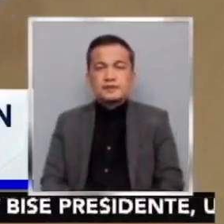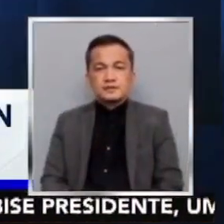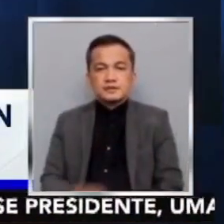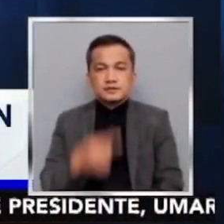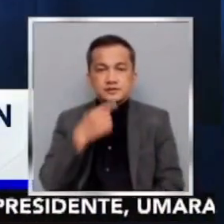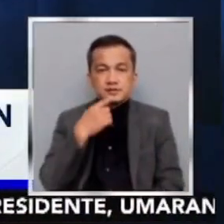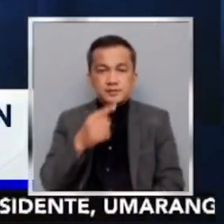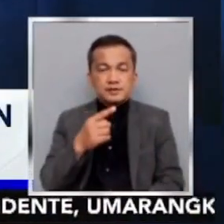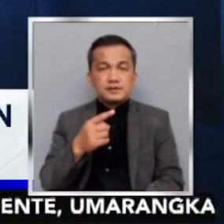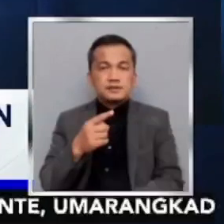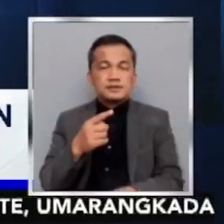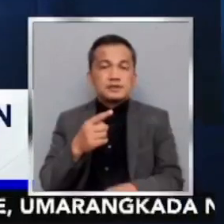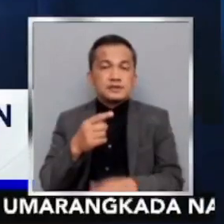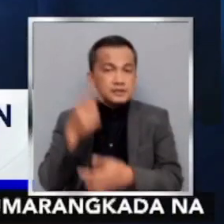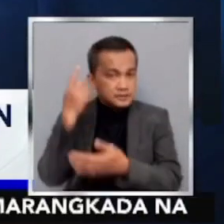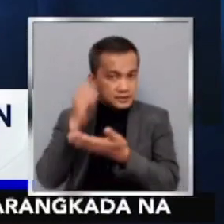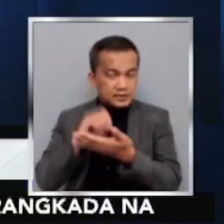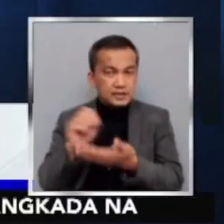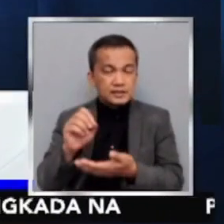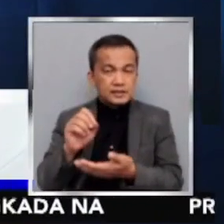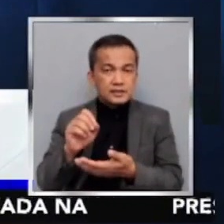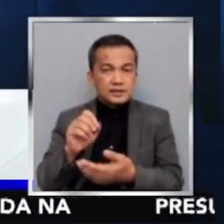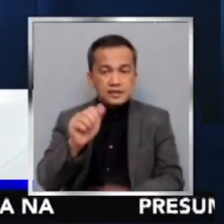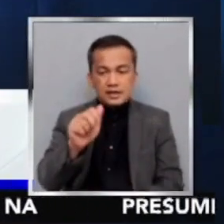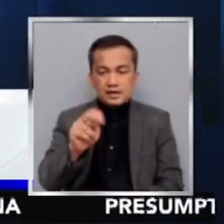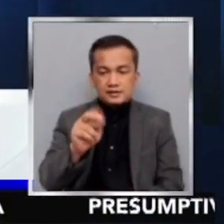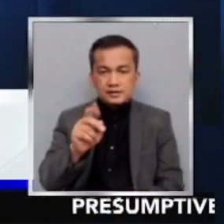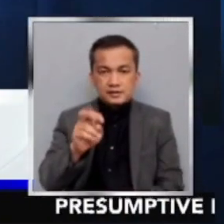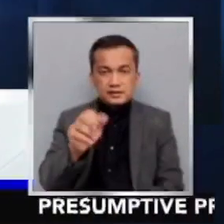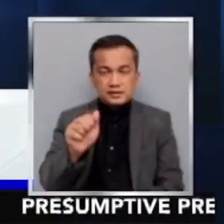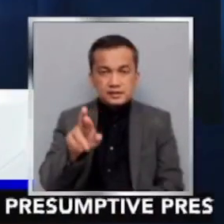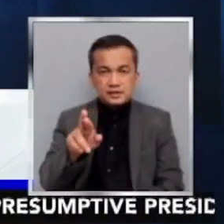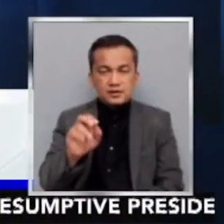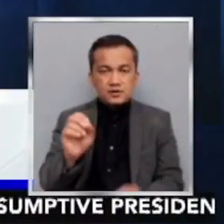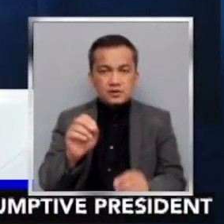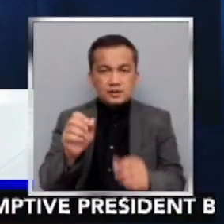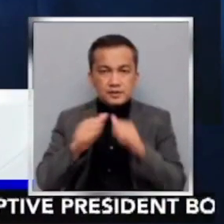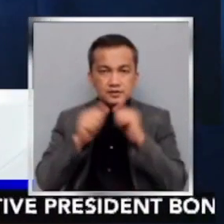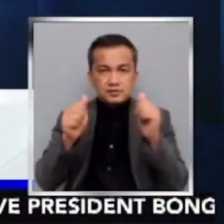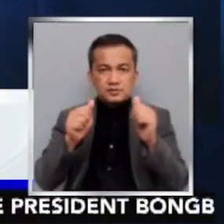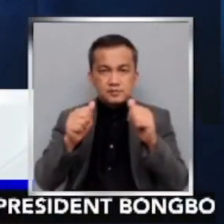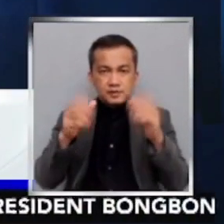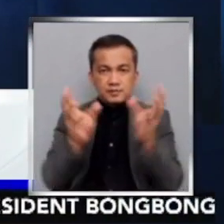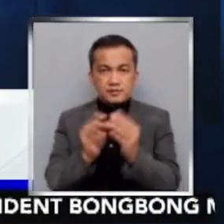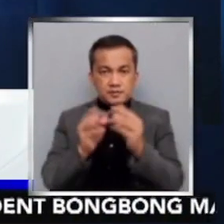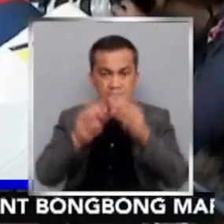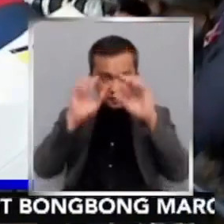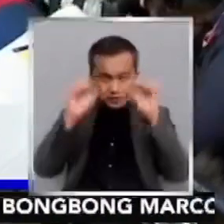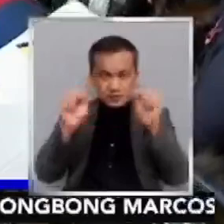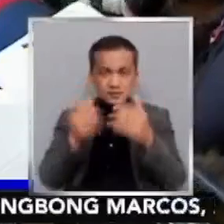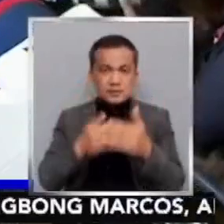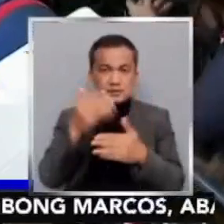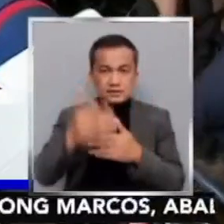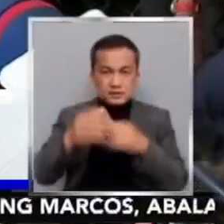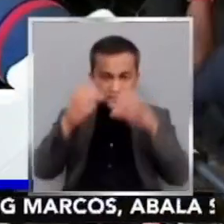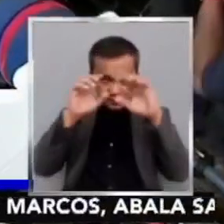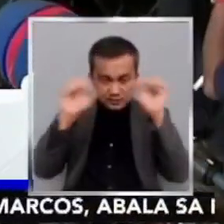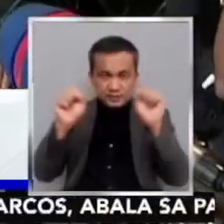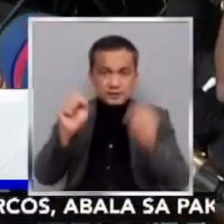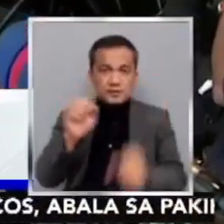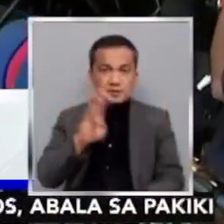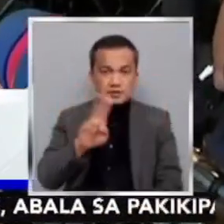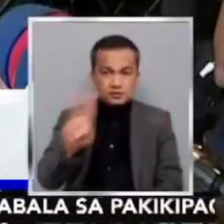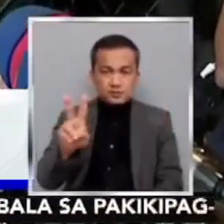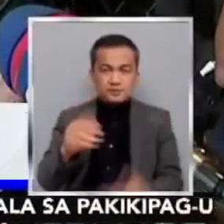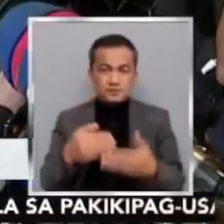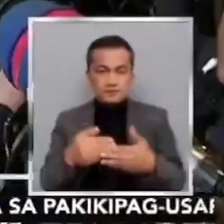Martin Andanar, wala pang anunsyo kung makikipagpulong ang Pangulo kay Presumptive President Bongbong Marcos bago matapos